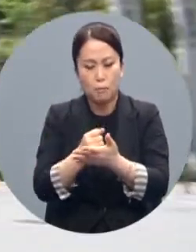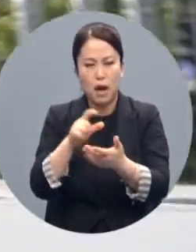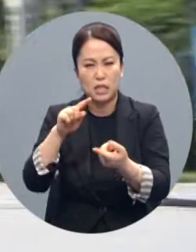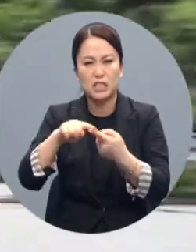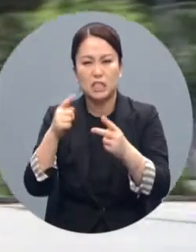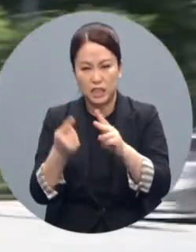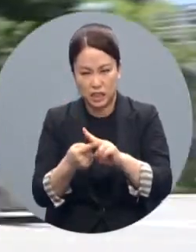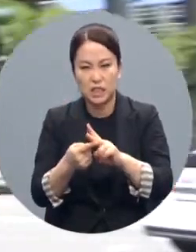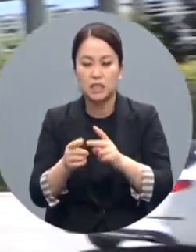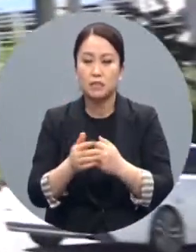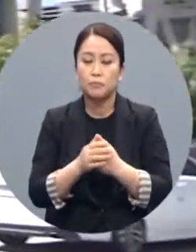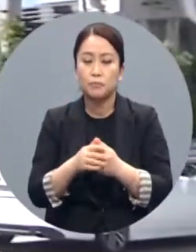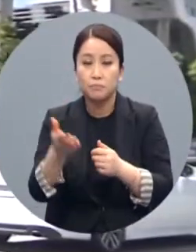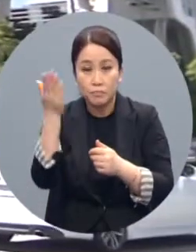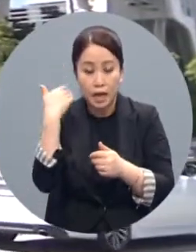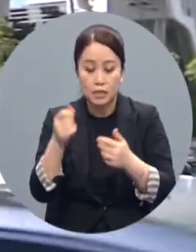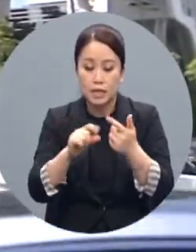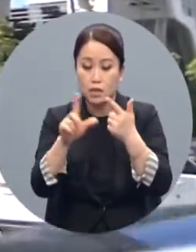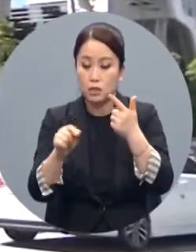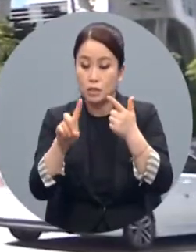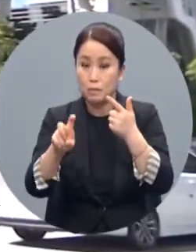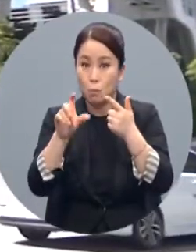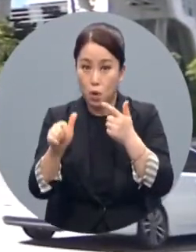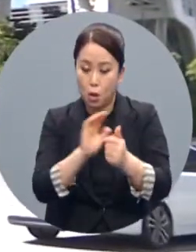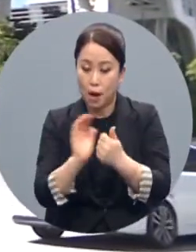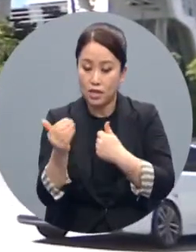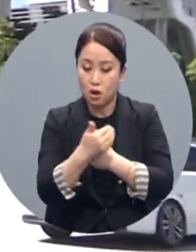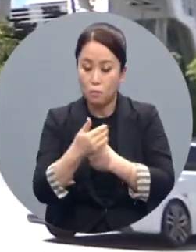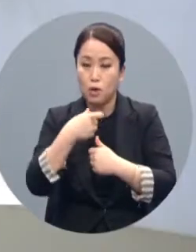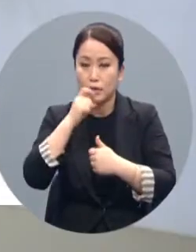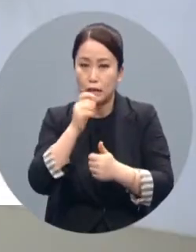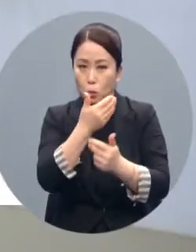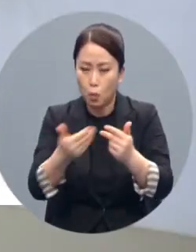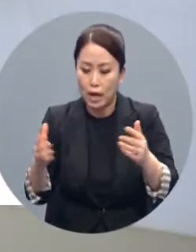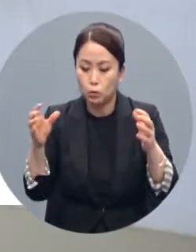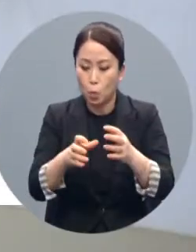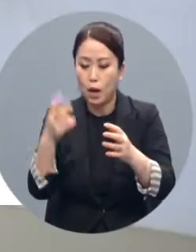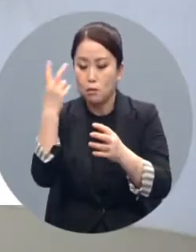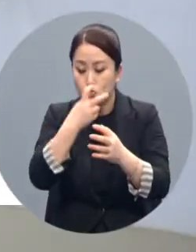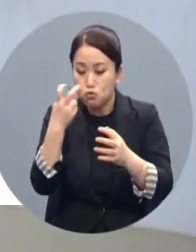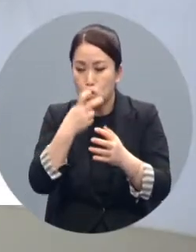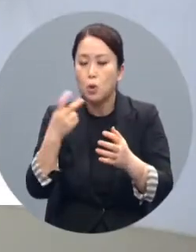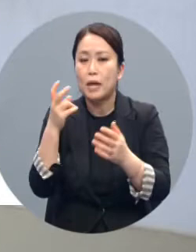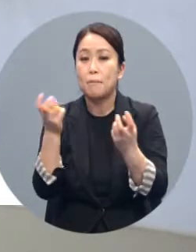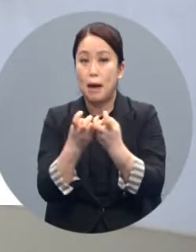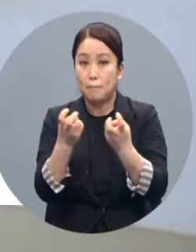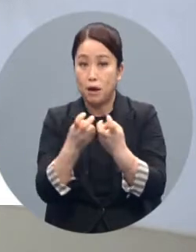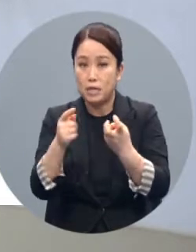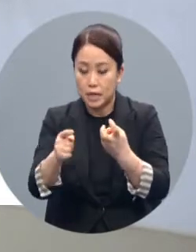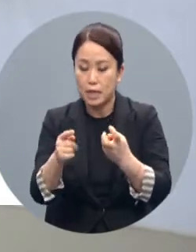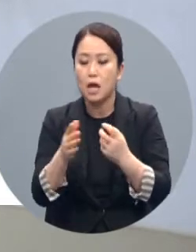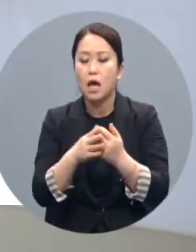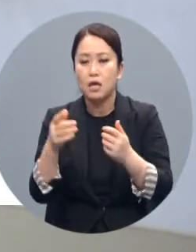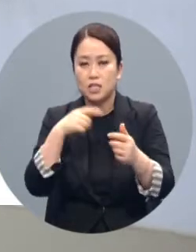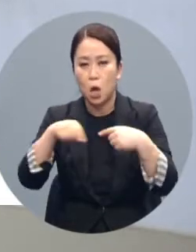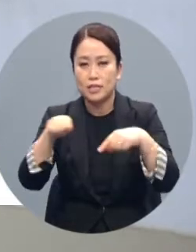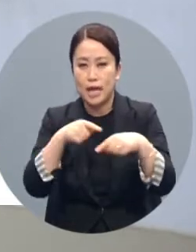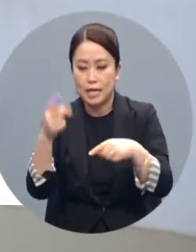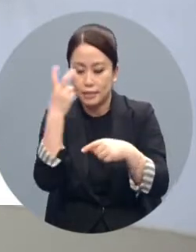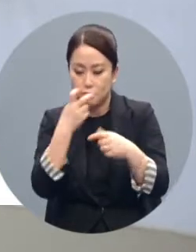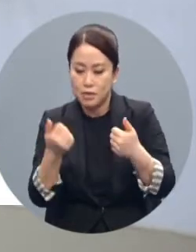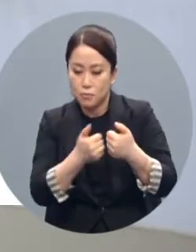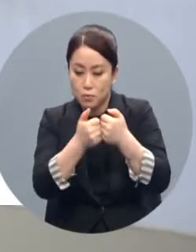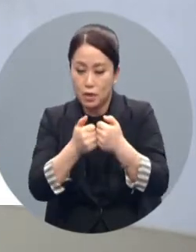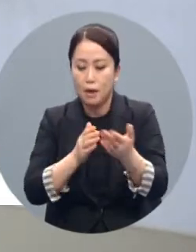그런데 지난 15일 환경부의 낙동강 통합 물 관리 방안이 낙동강 유역 물 관리위